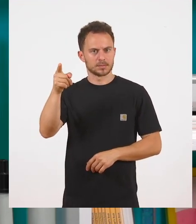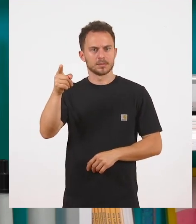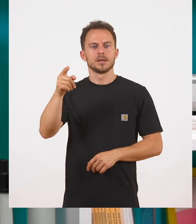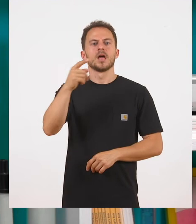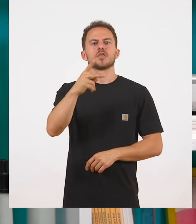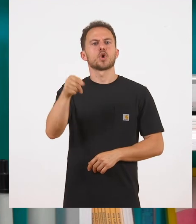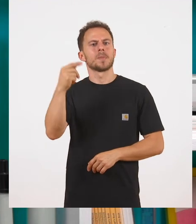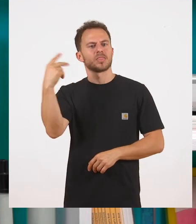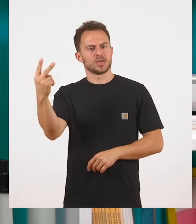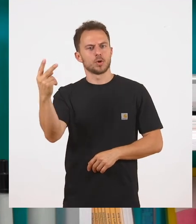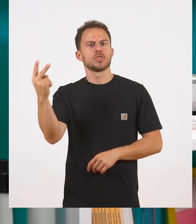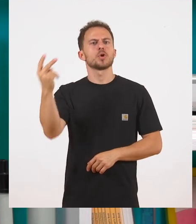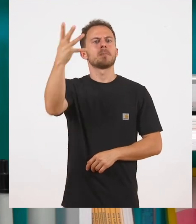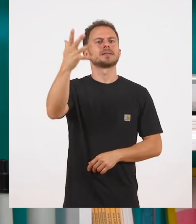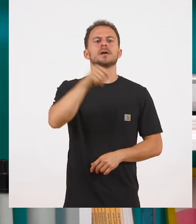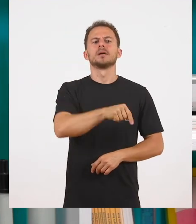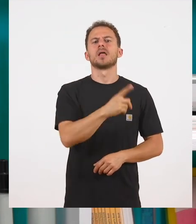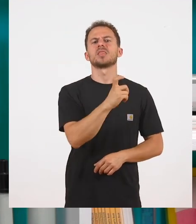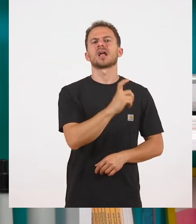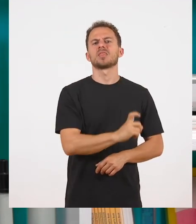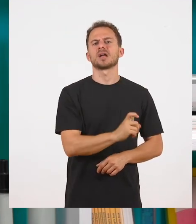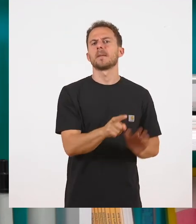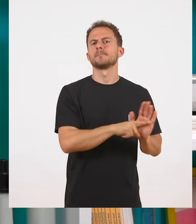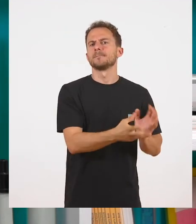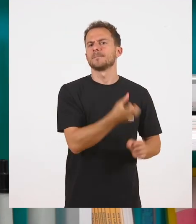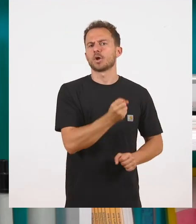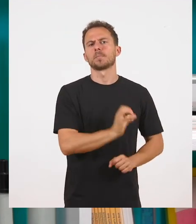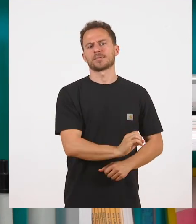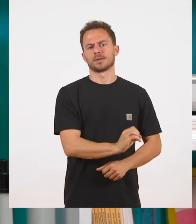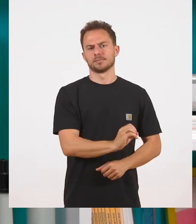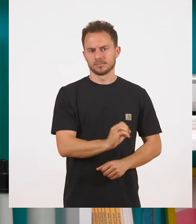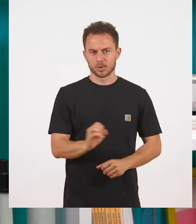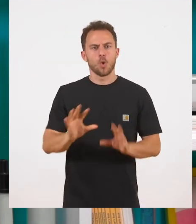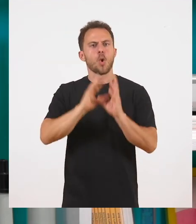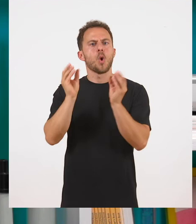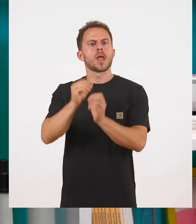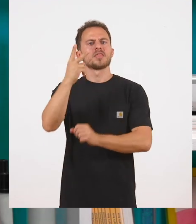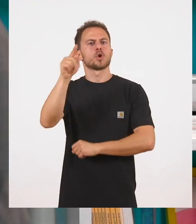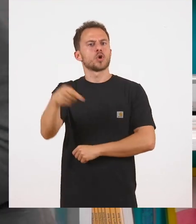Άρα 2, 5, 10, από 10, 0. Άρα λοιπόν,